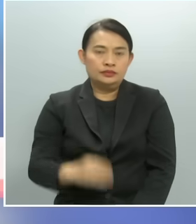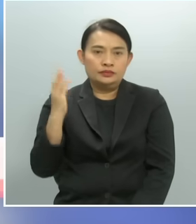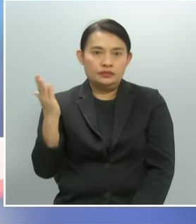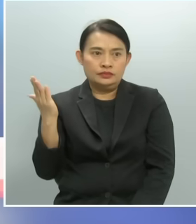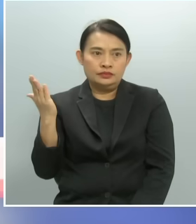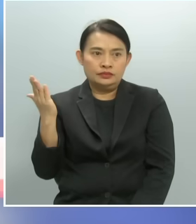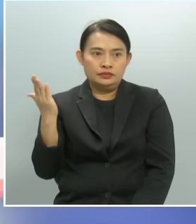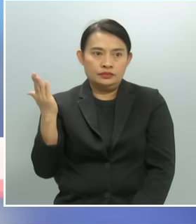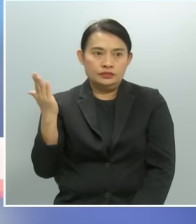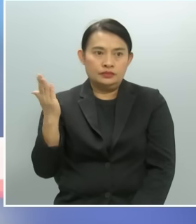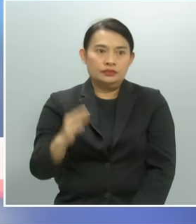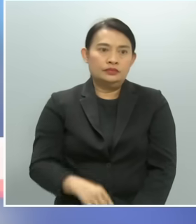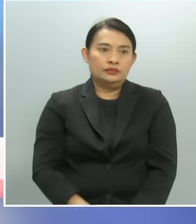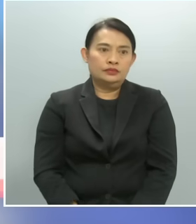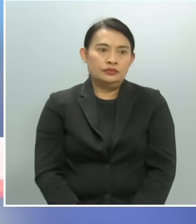นี่